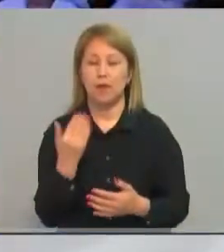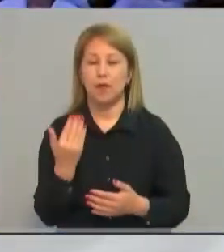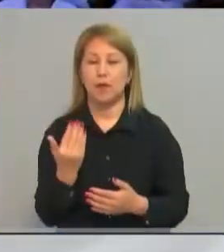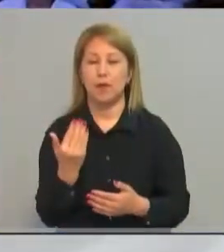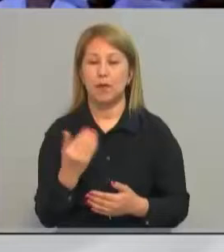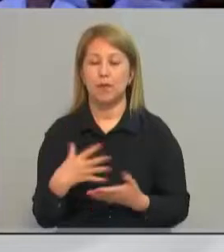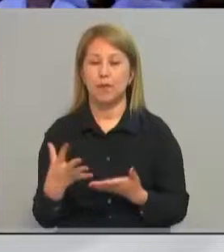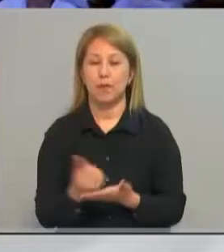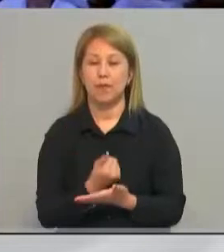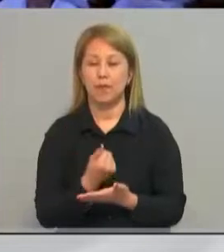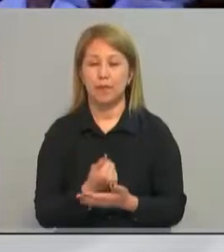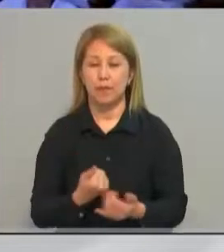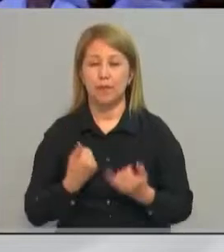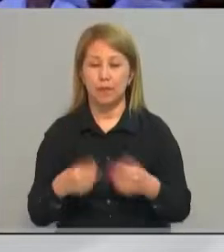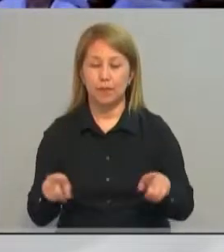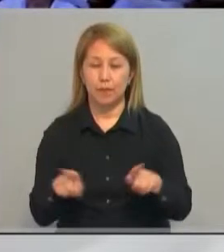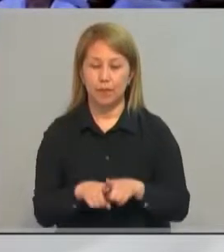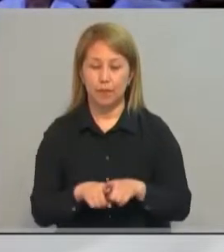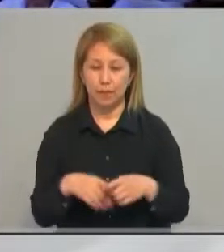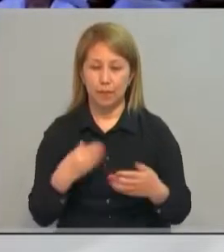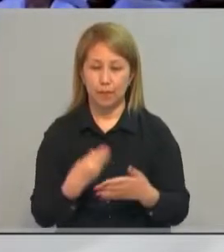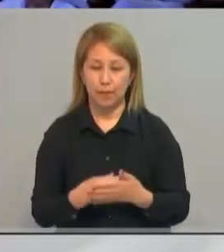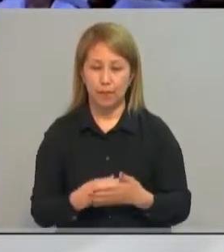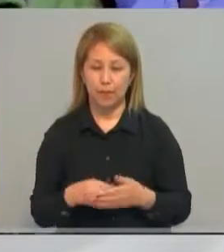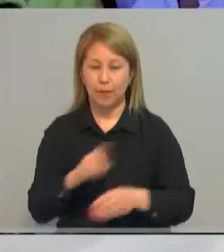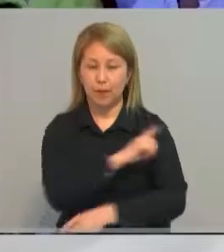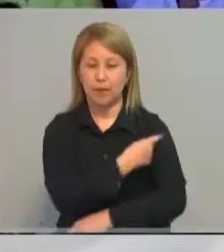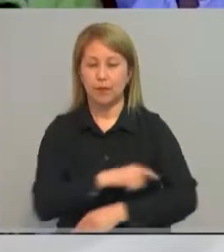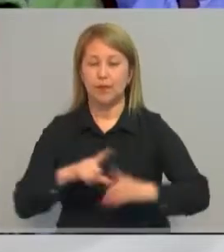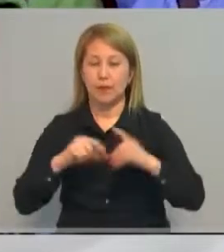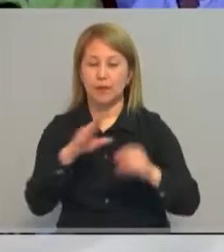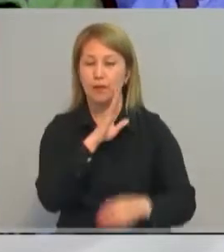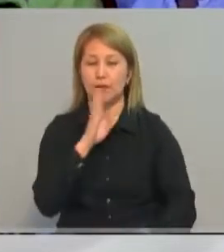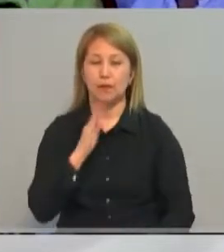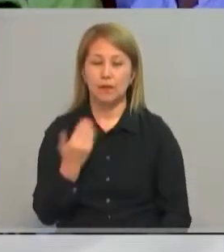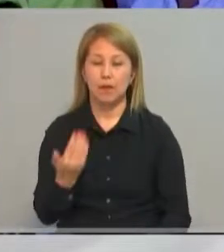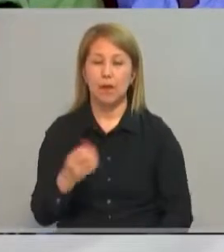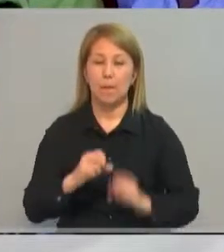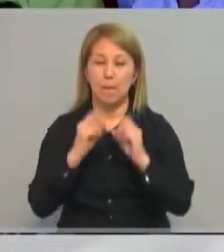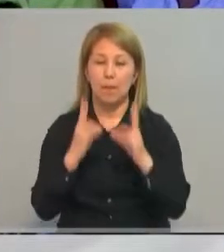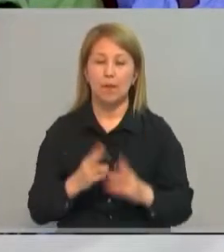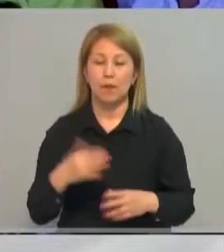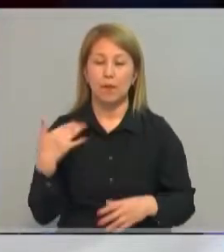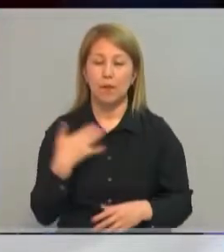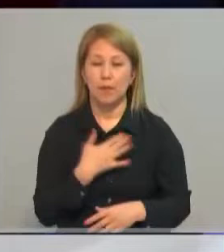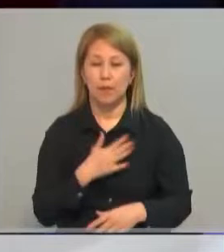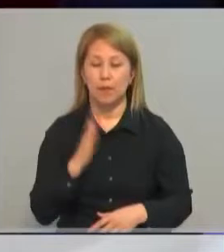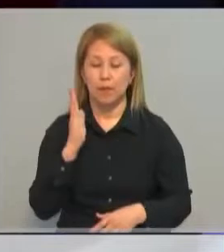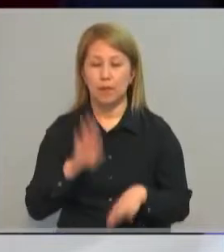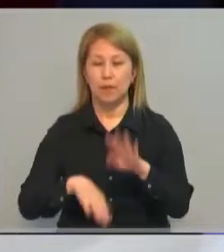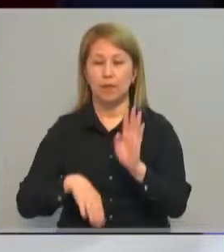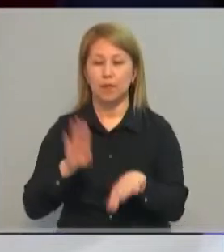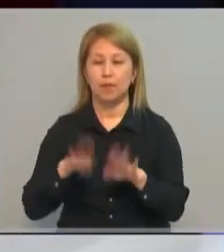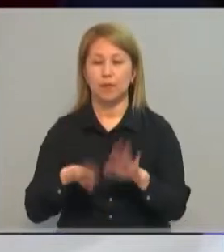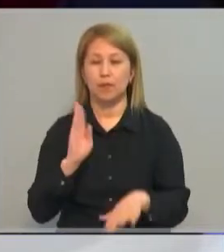сфере здравоохранения, совместные задачи, возложенные на медицинскую сестру, делают ее профессию многогранной и